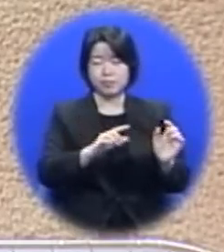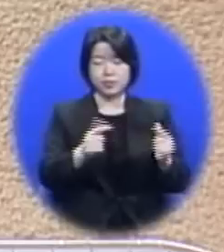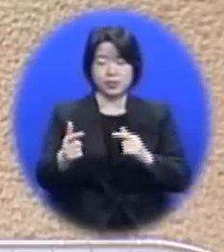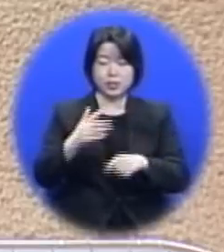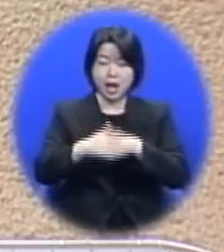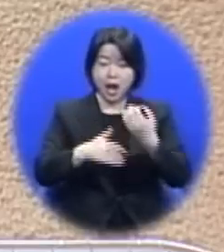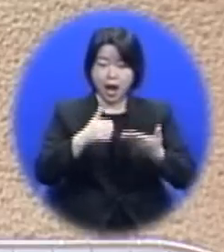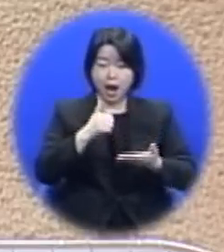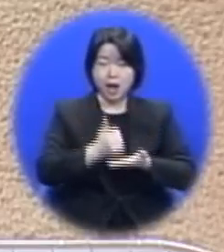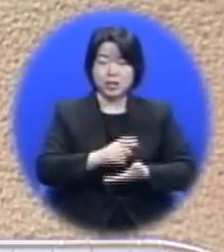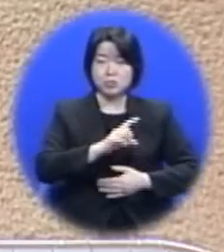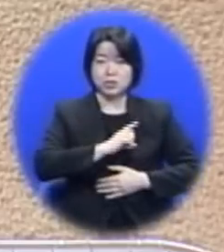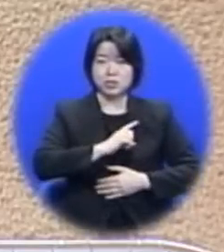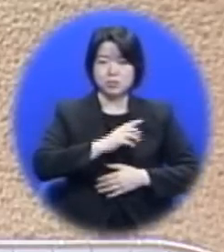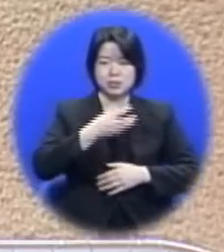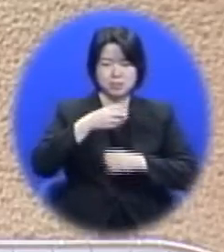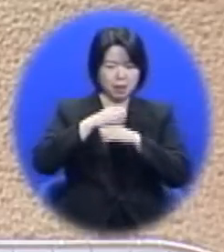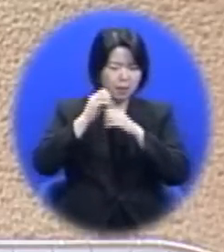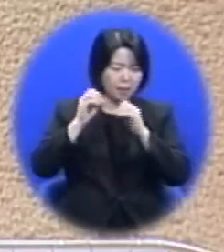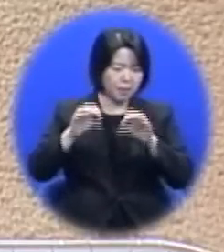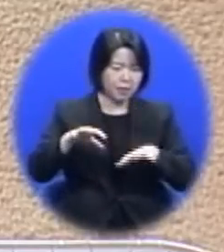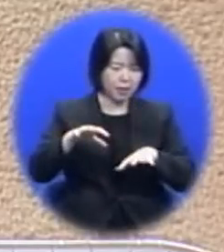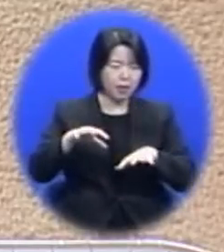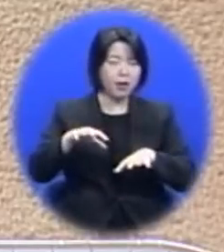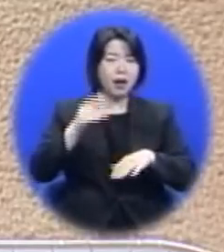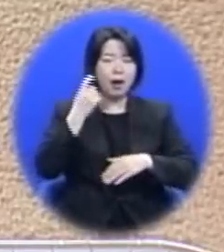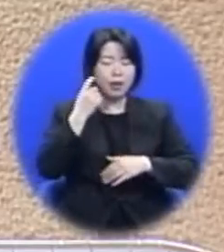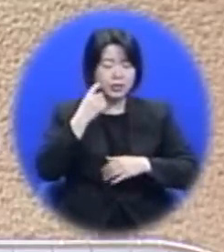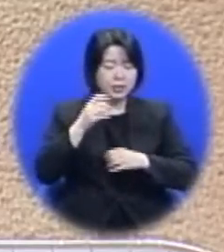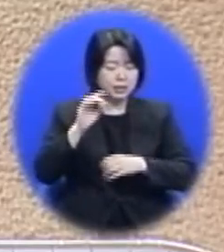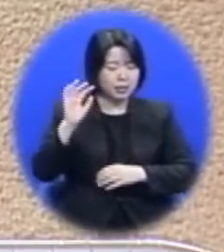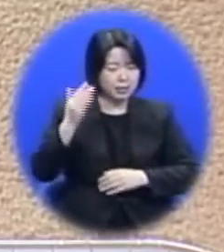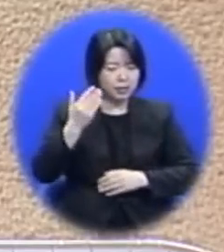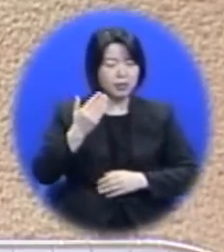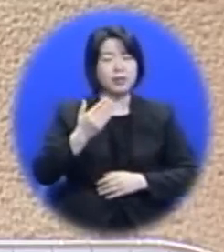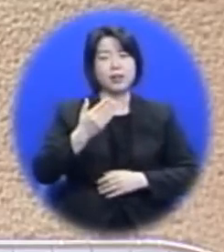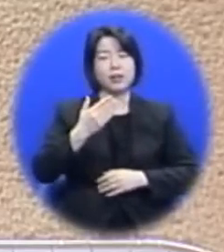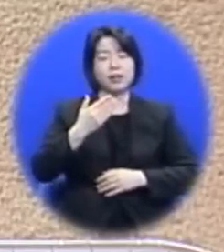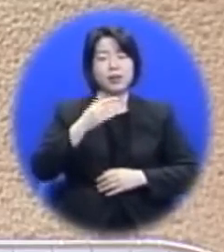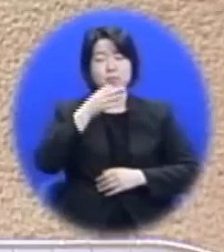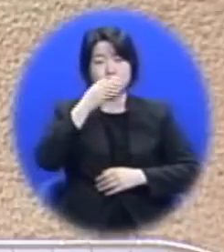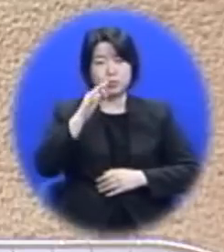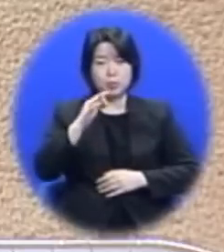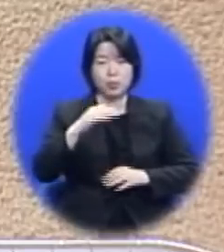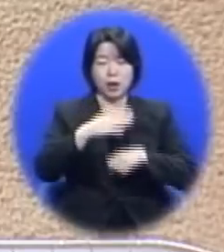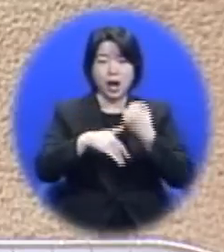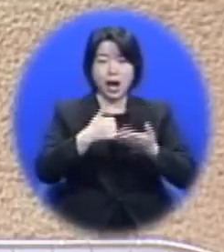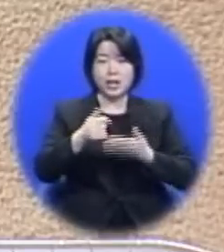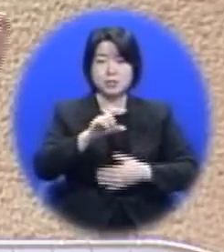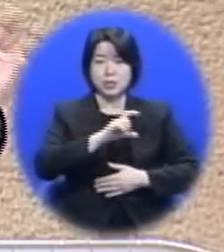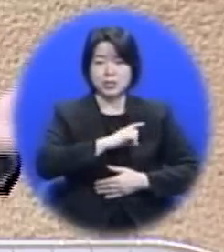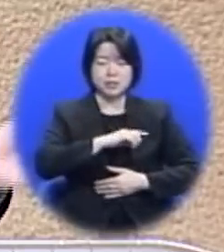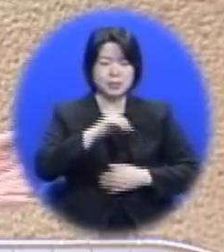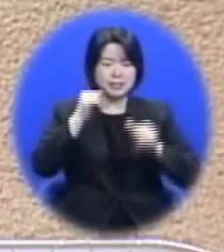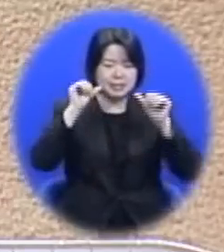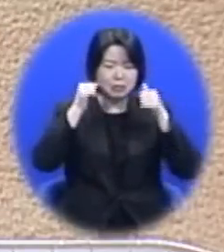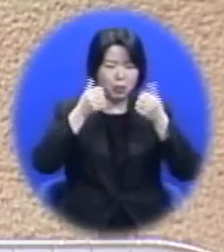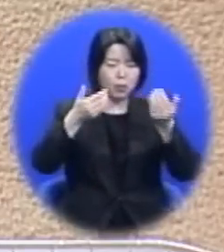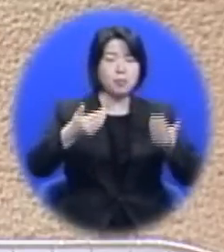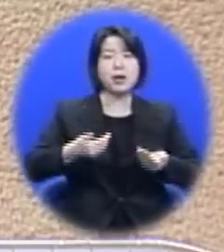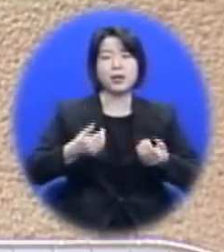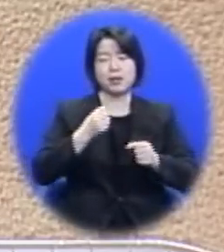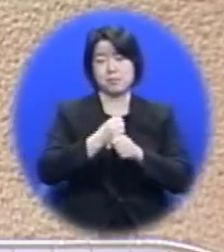하나님의 이름을 망령되이 일컫는 일, 하나님의 이름이 이렇게 조롱받게 만드는 일이 지금 우리들의